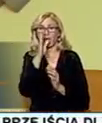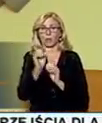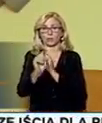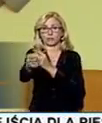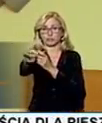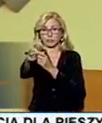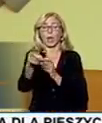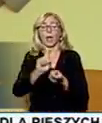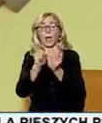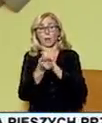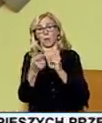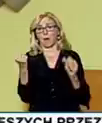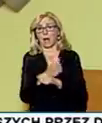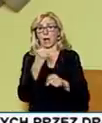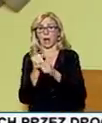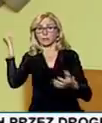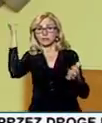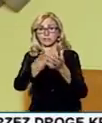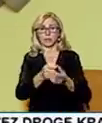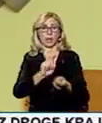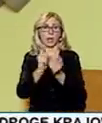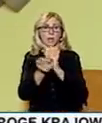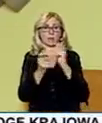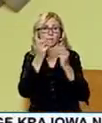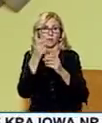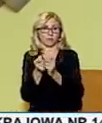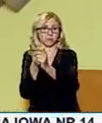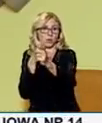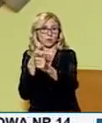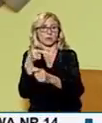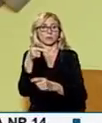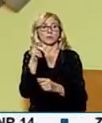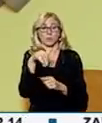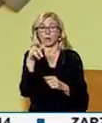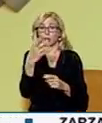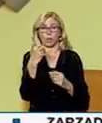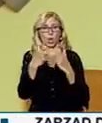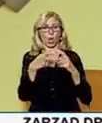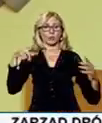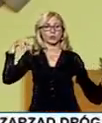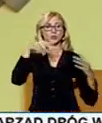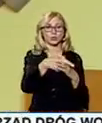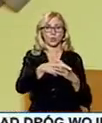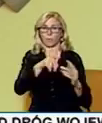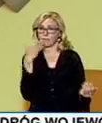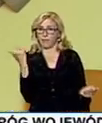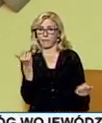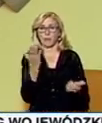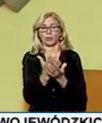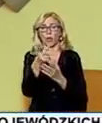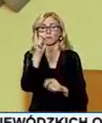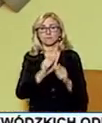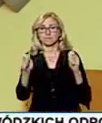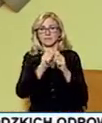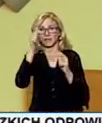również mógł ktoś rzucić kamieniem, mógł też strzelić z prosy. Szyby nie zostały przebite na wylot, zostały uszkodzone, pojawiły się tak